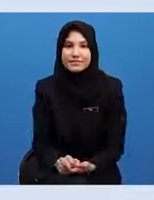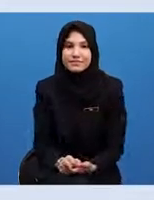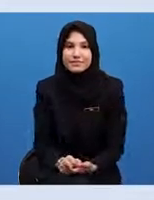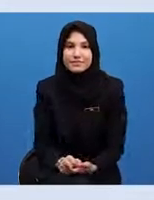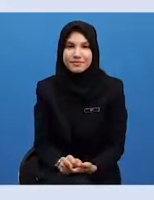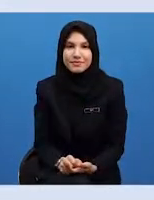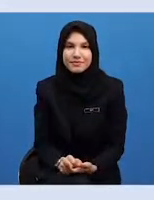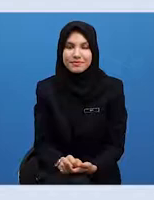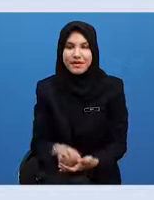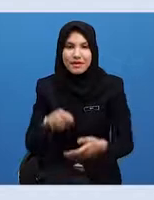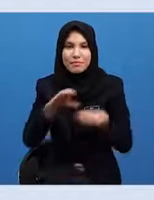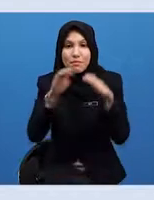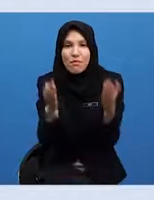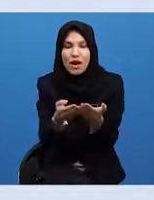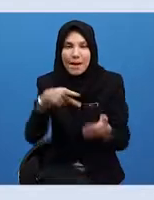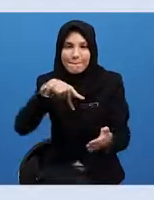bola pingpong,